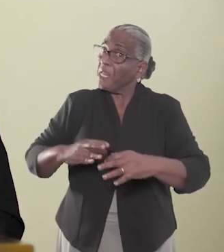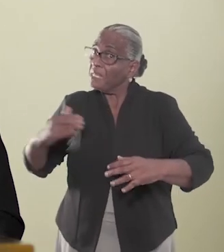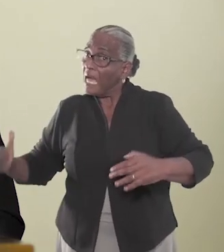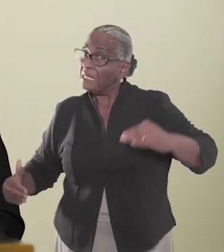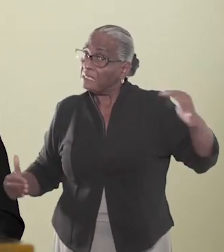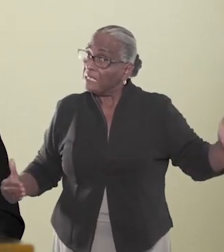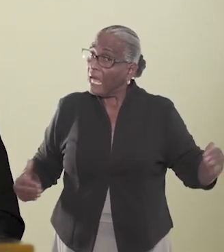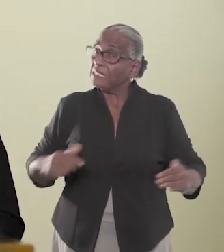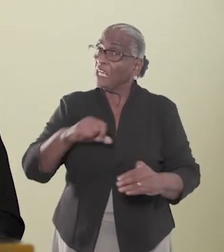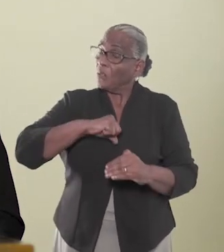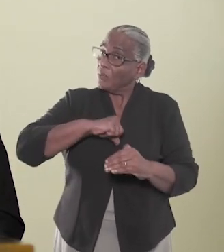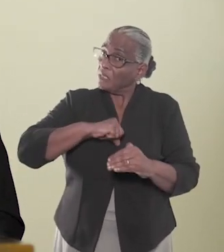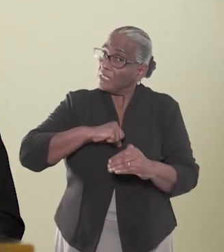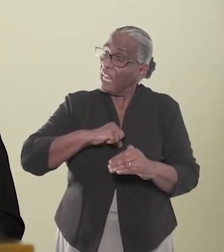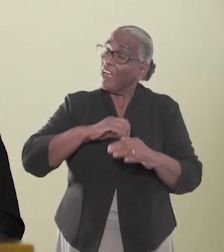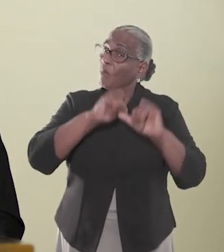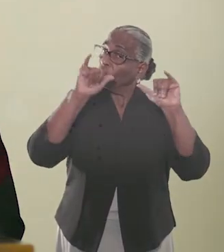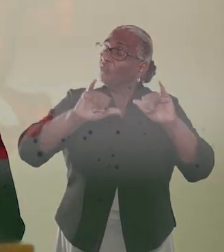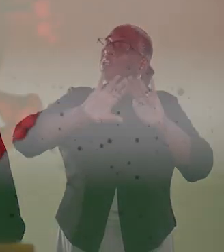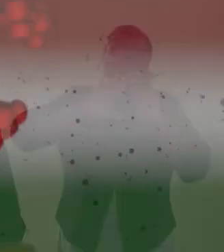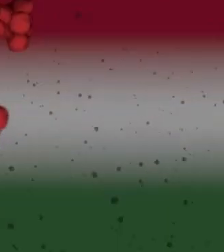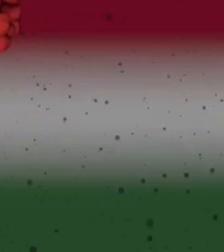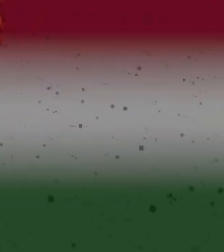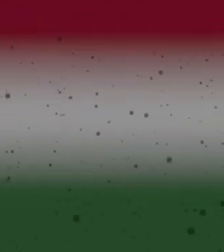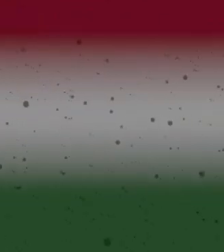naasten achterwege zullen moeten laten.